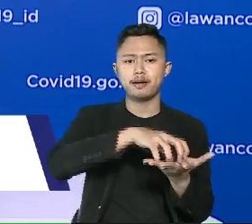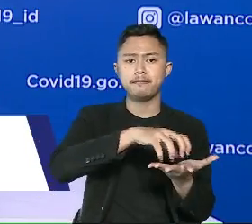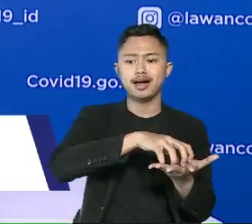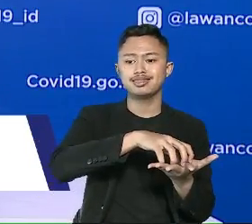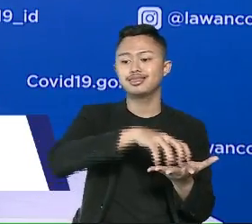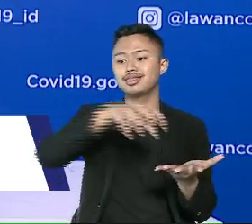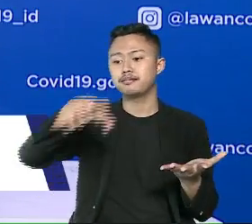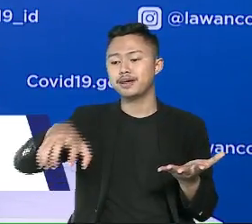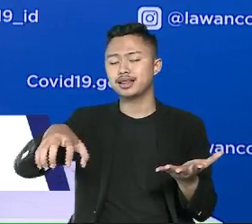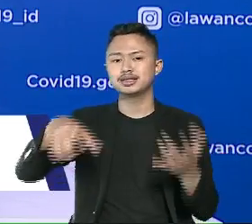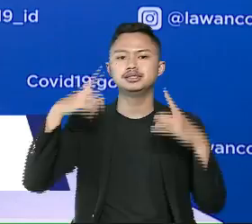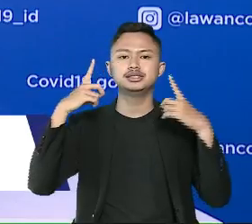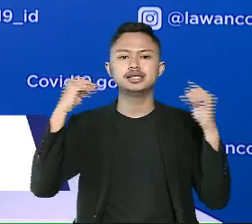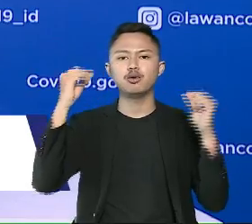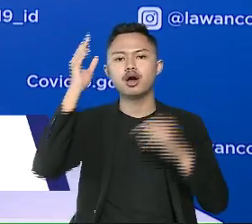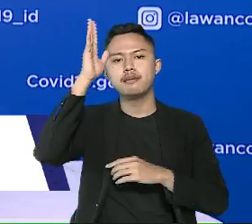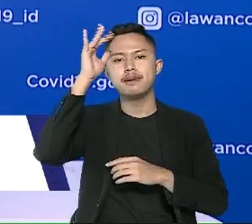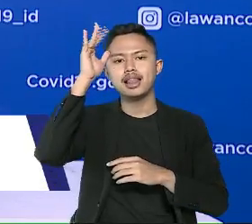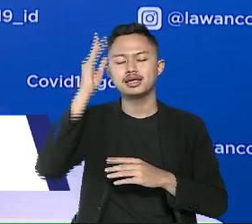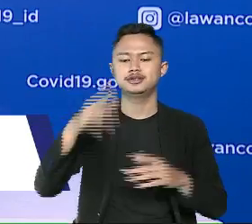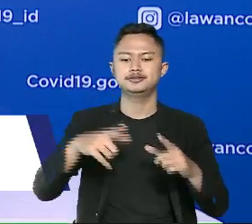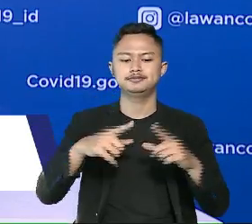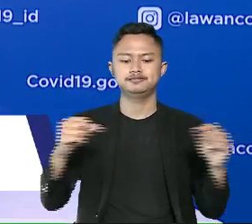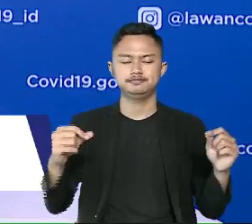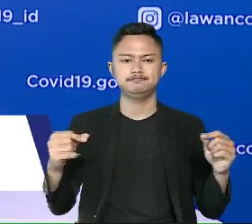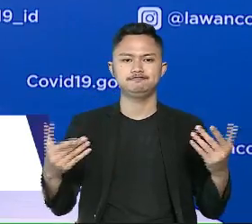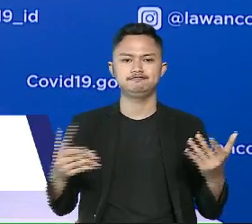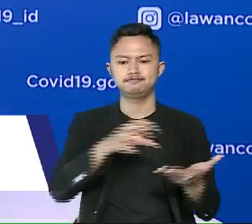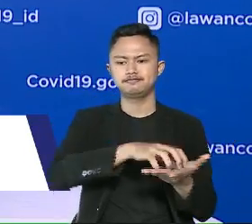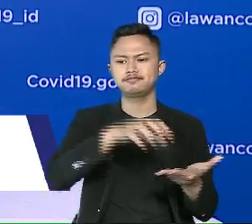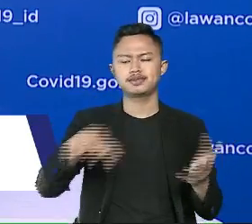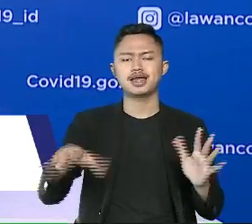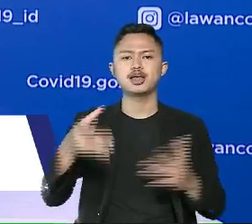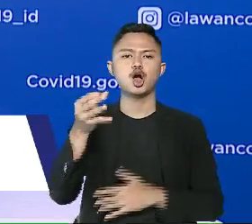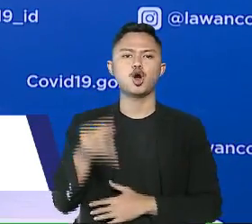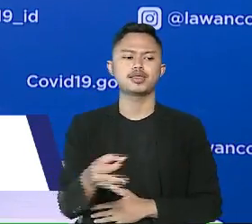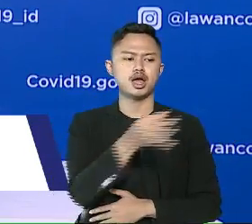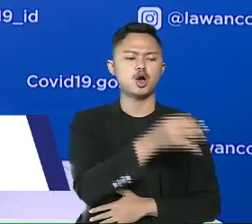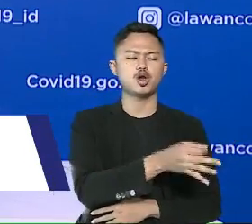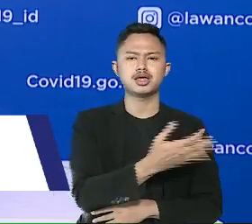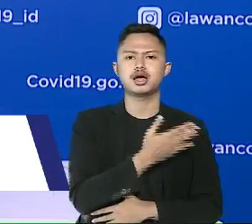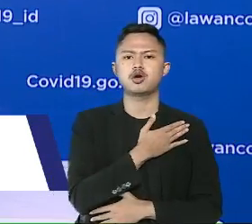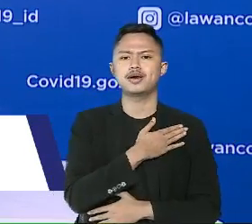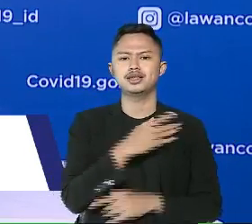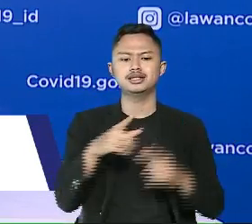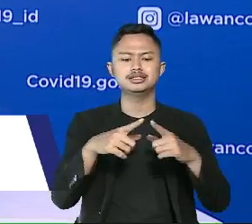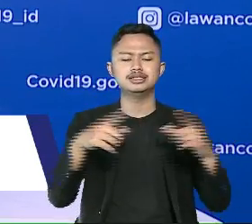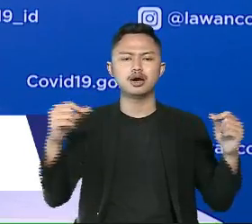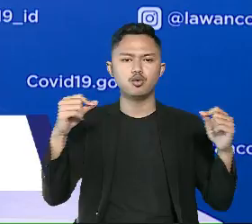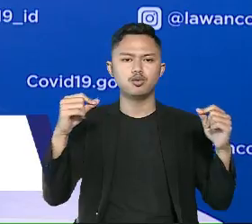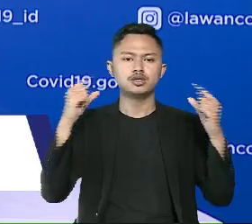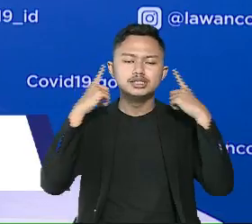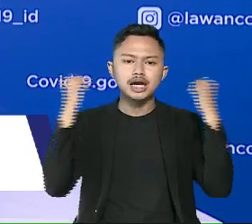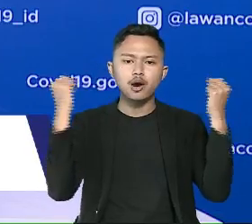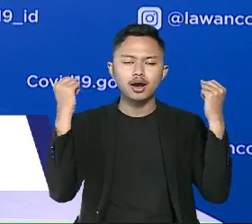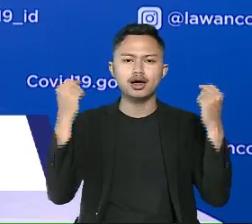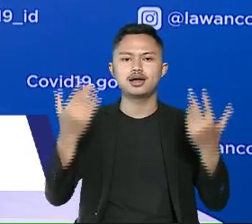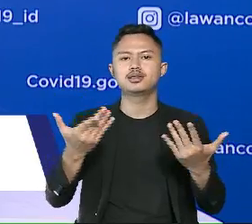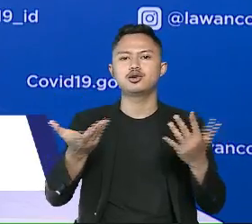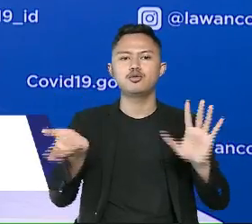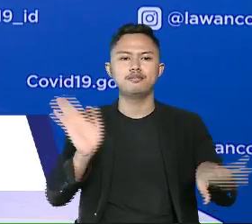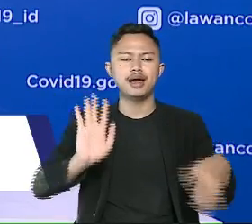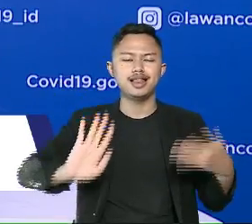wilayah Jawa Bali, dan antar kabupaten atau antar kota di wilayah Jawa dan Bali yang